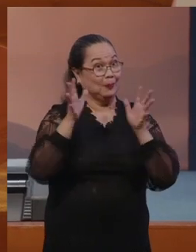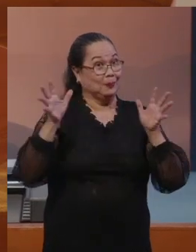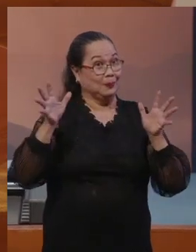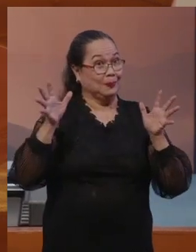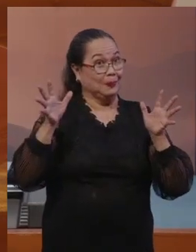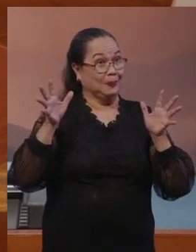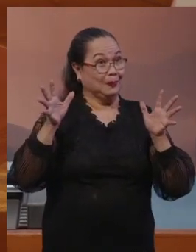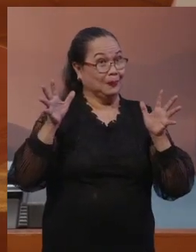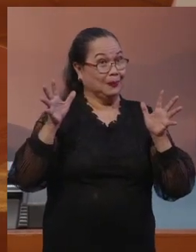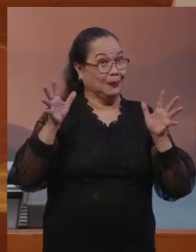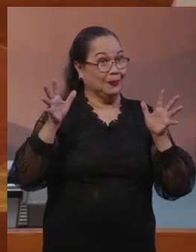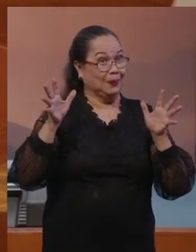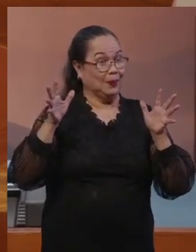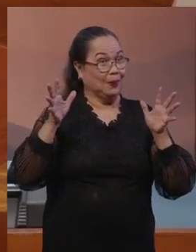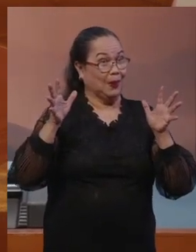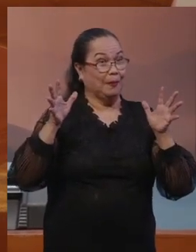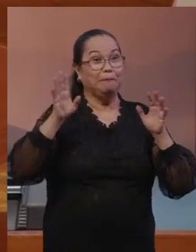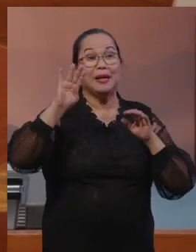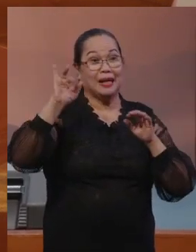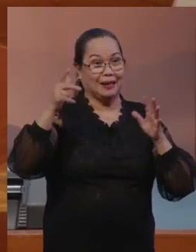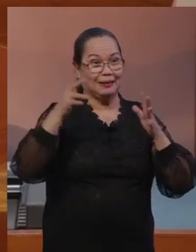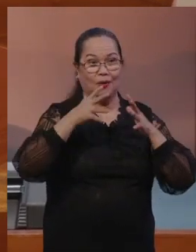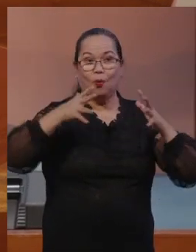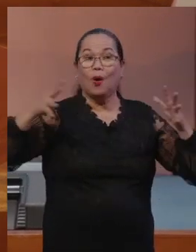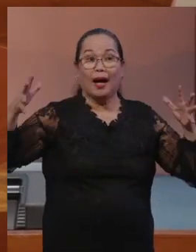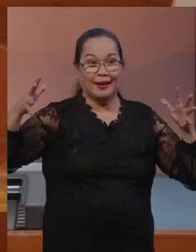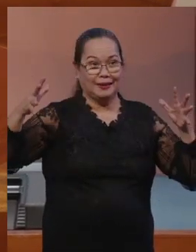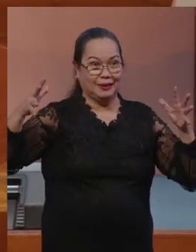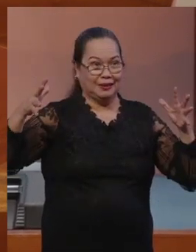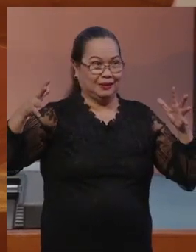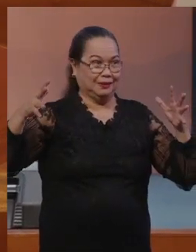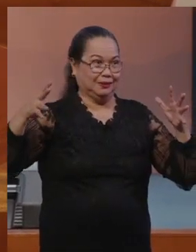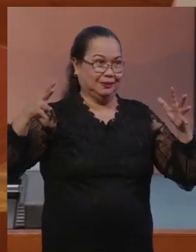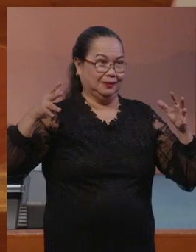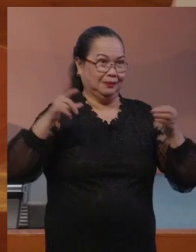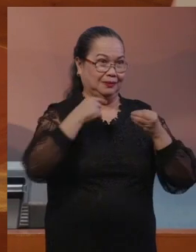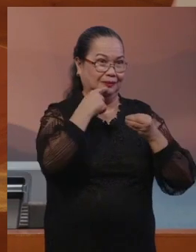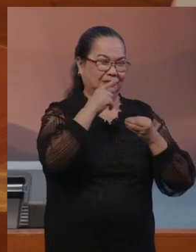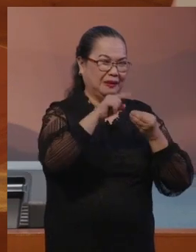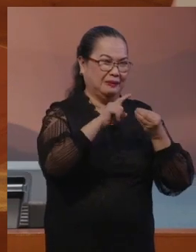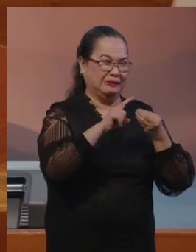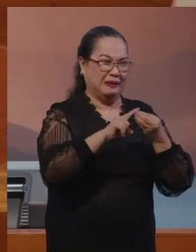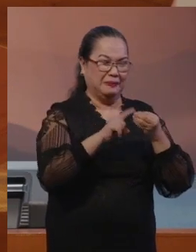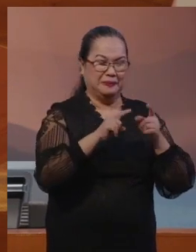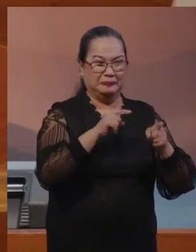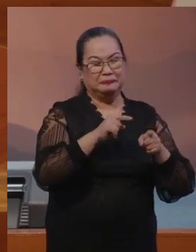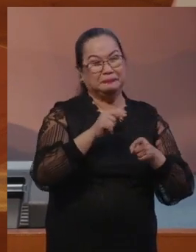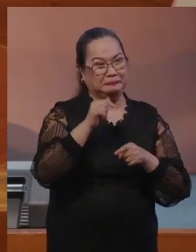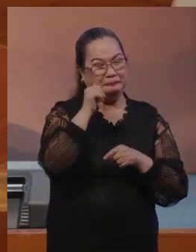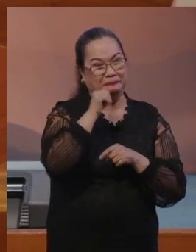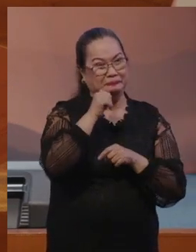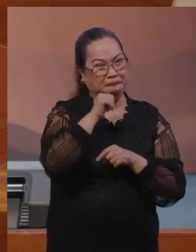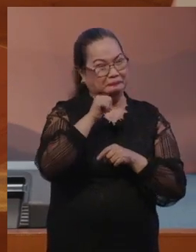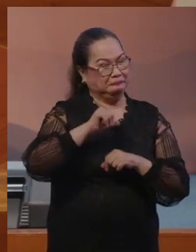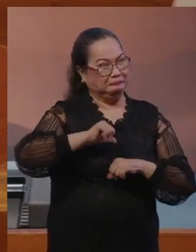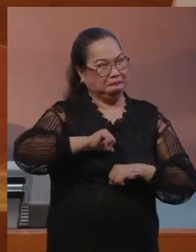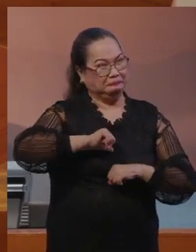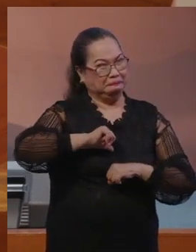babaeng malapad, broad, wide, or in the sense na isang babaeng